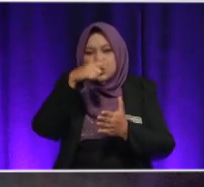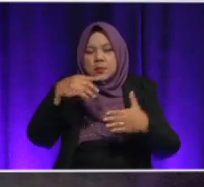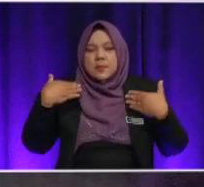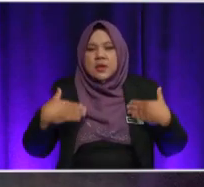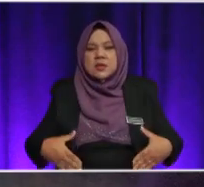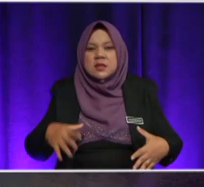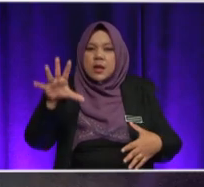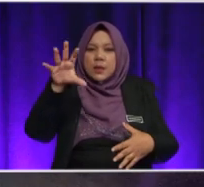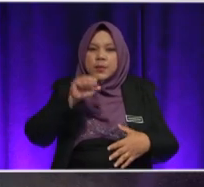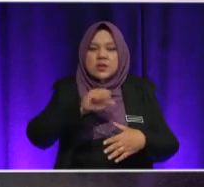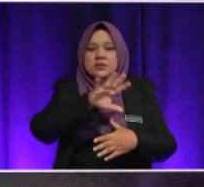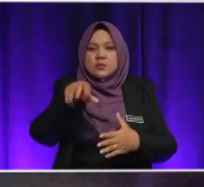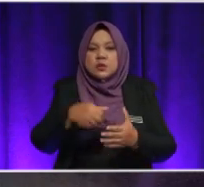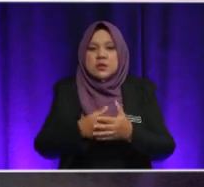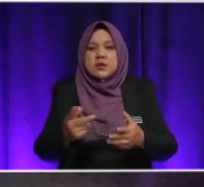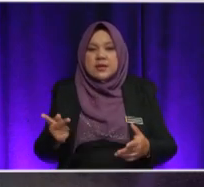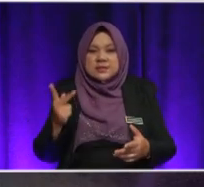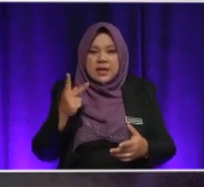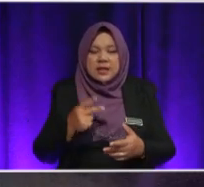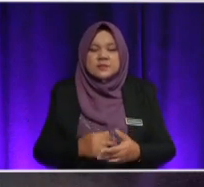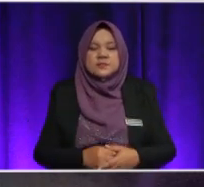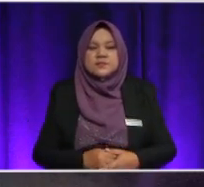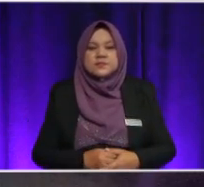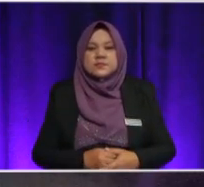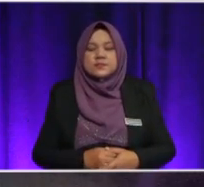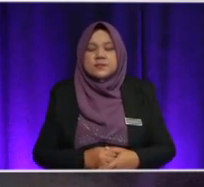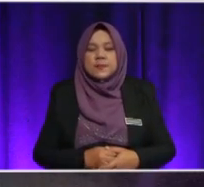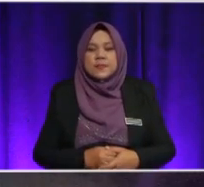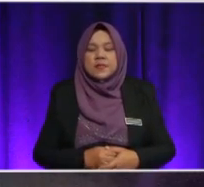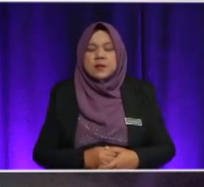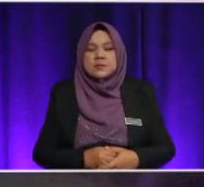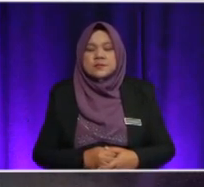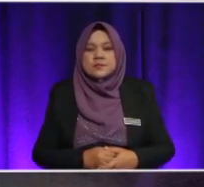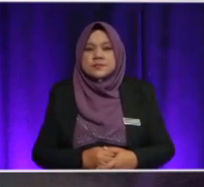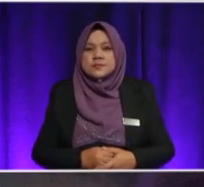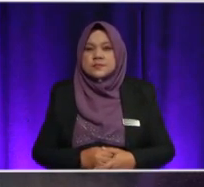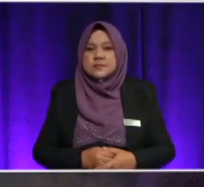wah Baiklah dan seterusnya soal dan yang seterusnya